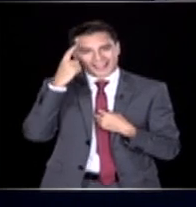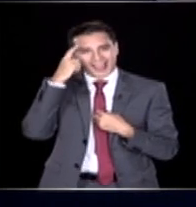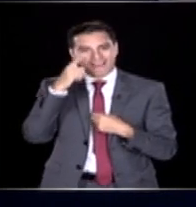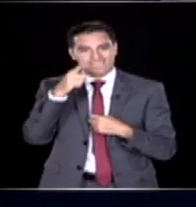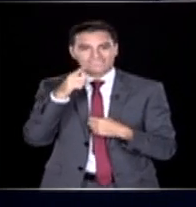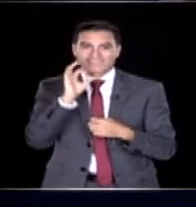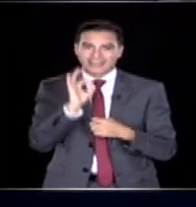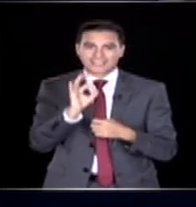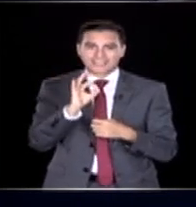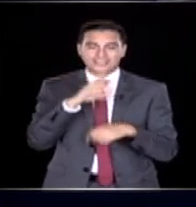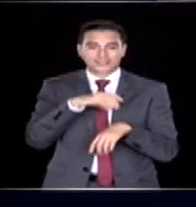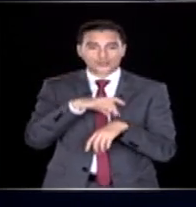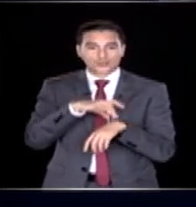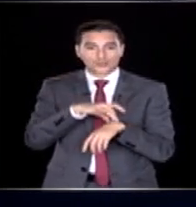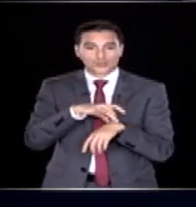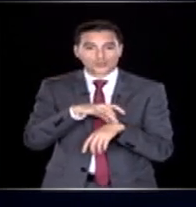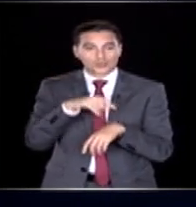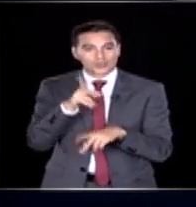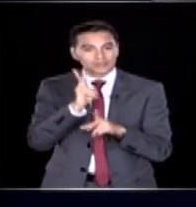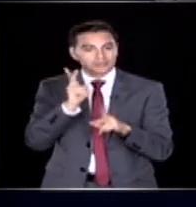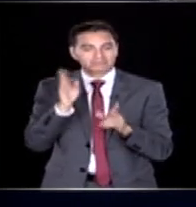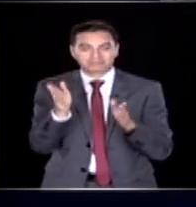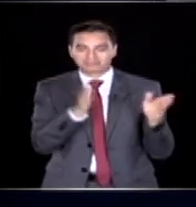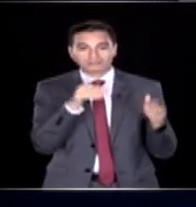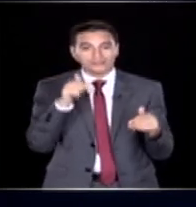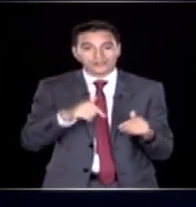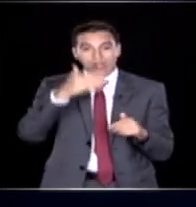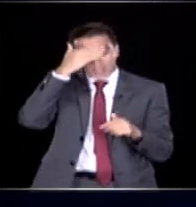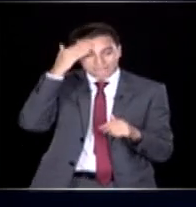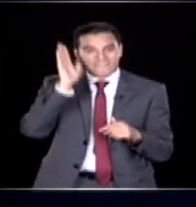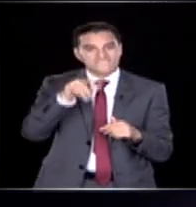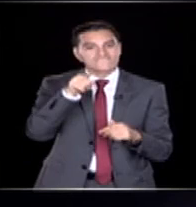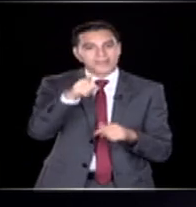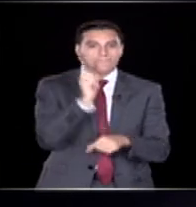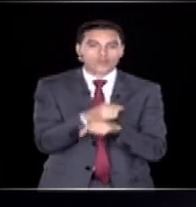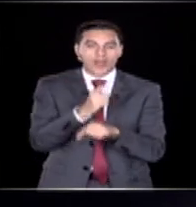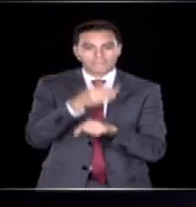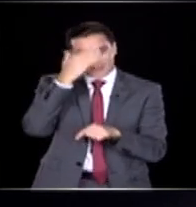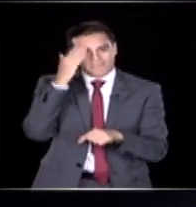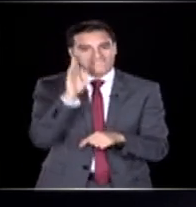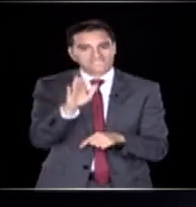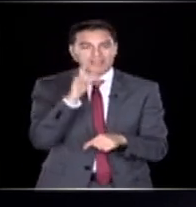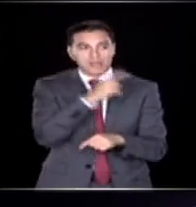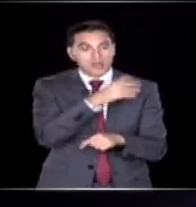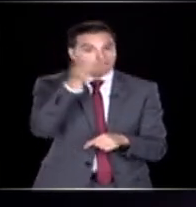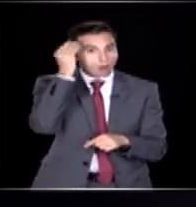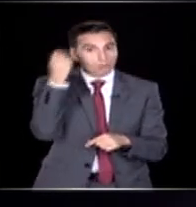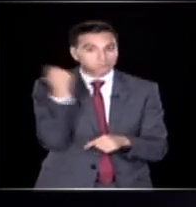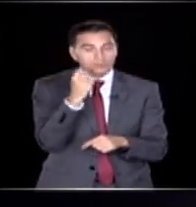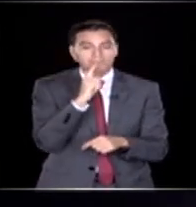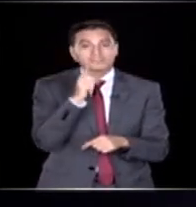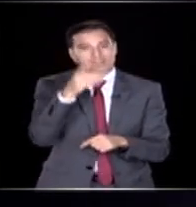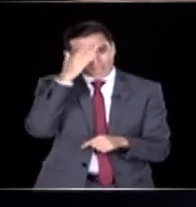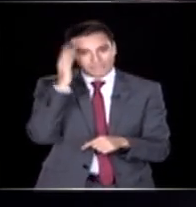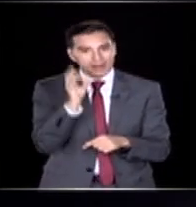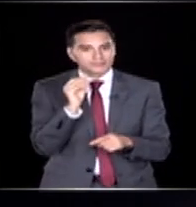العباقره خبره بالظبط، فالمعلومات حاجه والخبره حاجه تانية، وده بيفرق كتير جدا. اكيد، بس برضو يعني